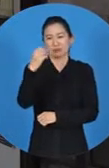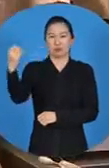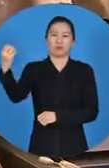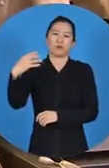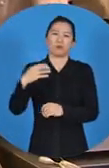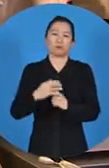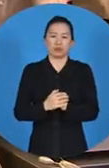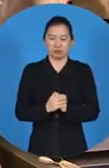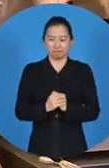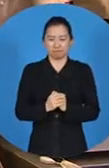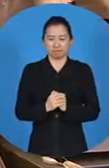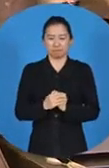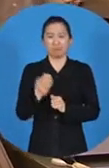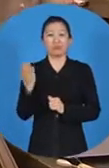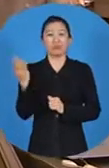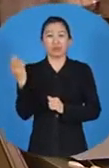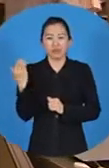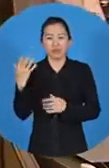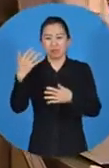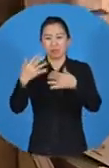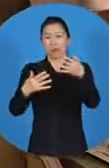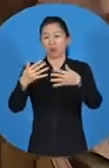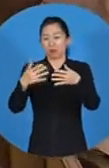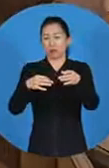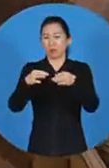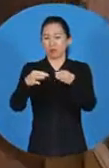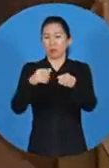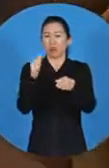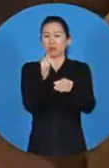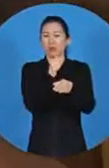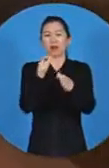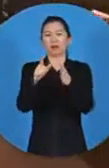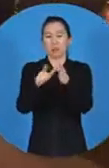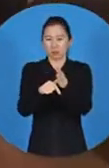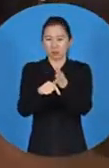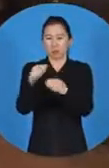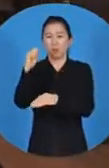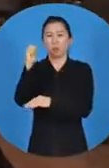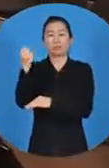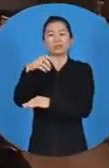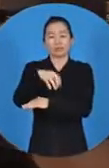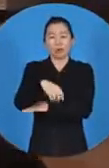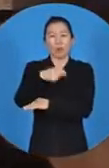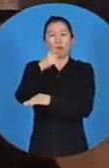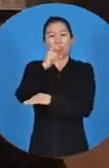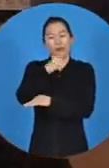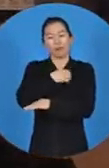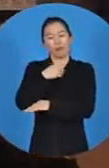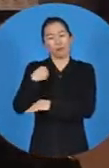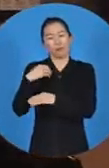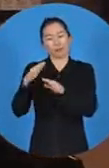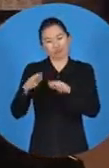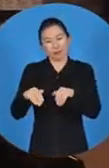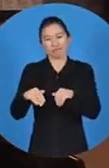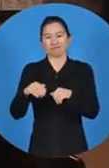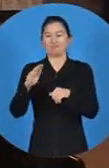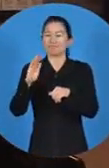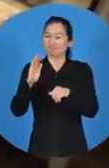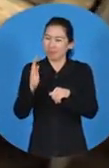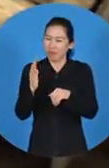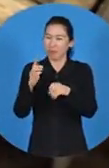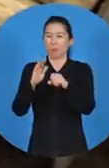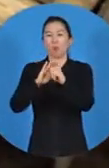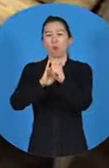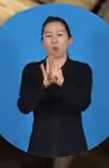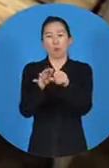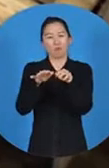い、 番組で以前伺った時はお座敷でお酒をたしなむことができましたが、新型